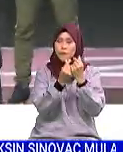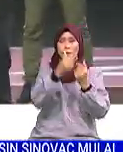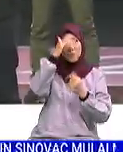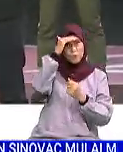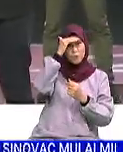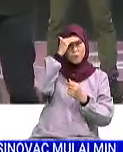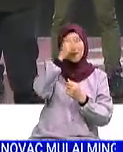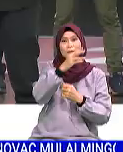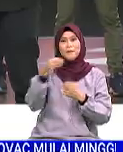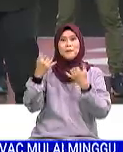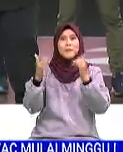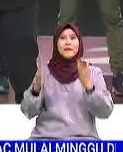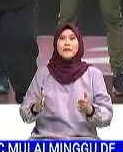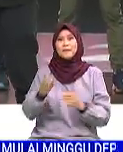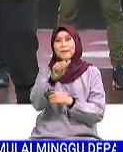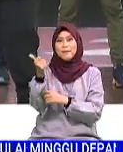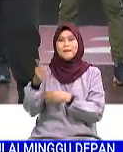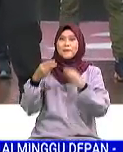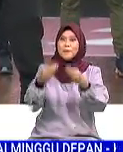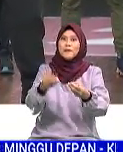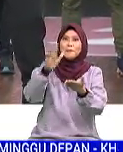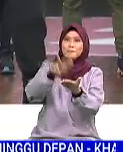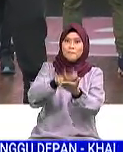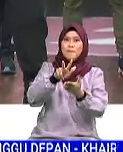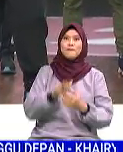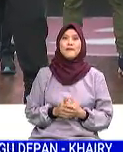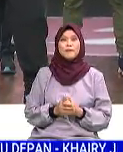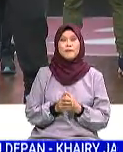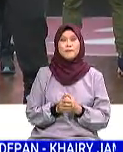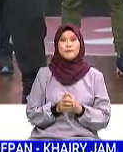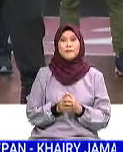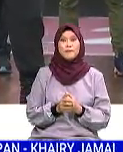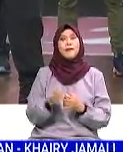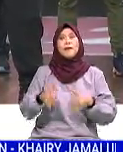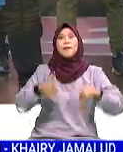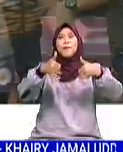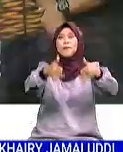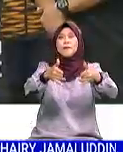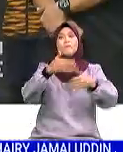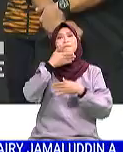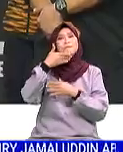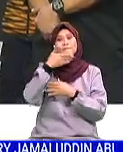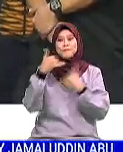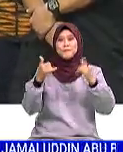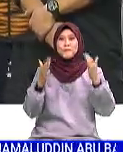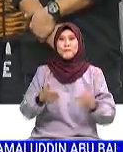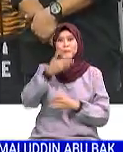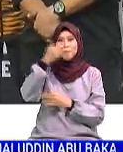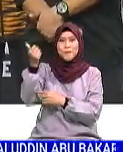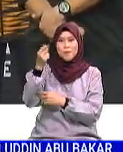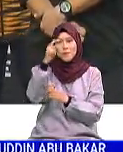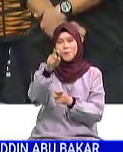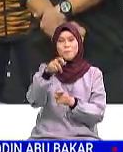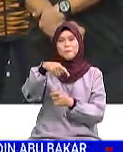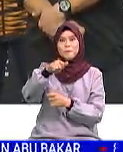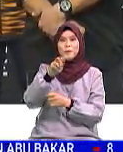Jewels, beberapa pemain lain turut diberi pengiktirafan. Antaranya, anugerah pemain muda terbaik diberikan kepada